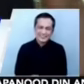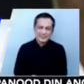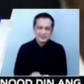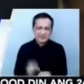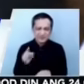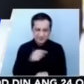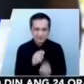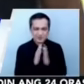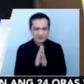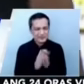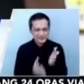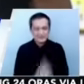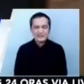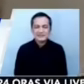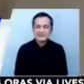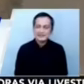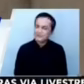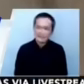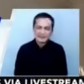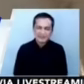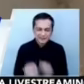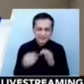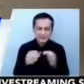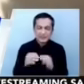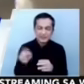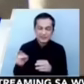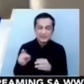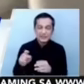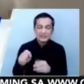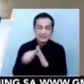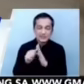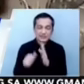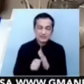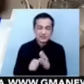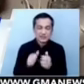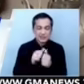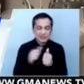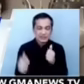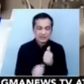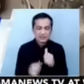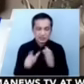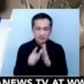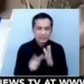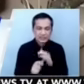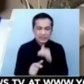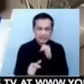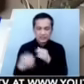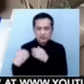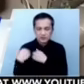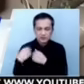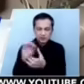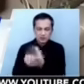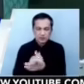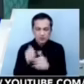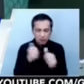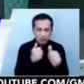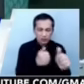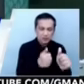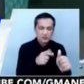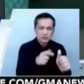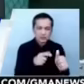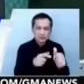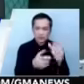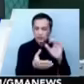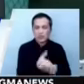ipinaliwanag din ng Kapunan kay Padilla na sa ilal ng batas hindi obligasyon ng asawa na maging sunod-sunuran sa kanyang kabiyak with